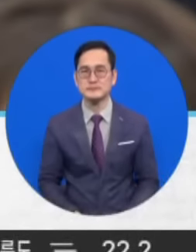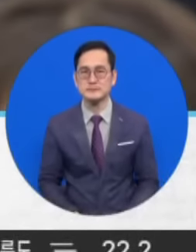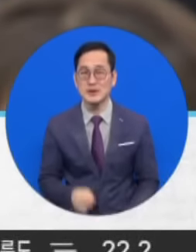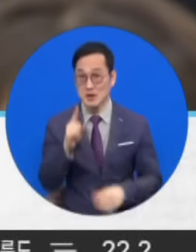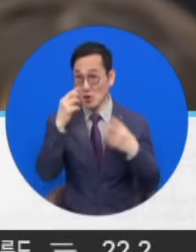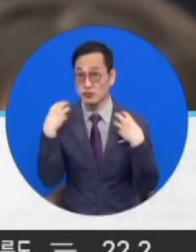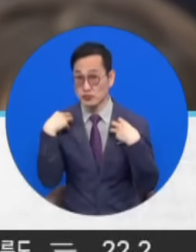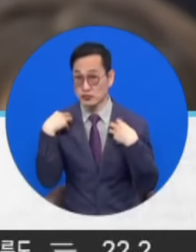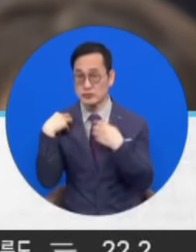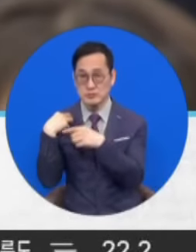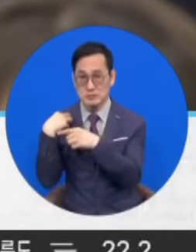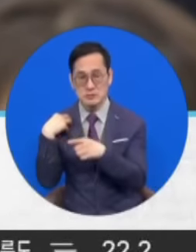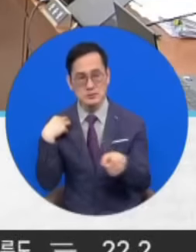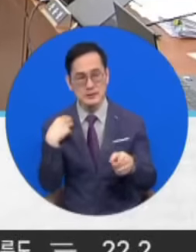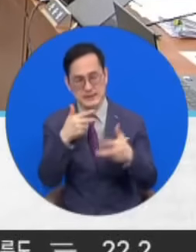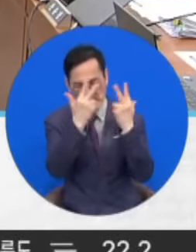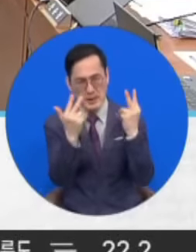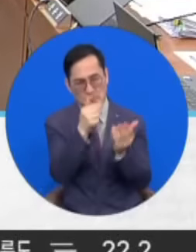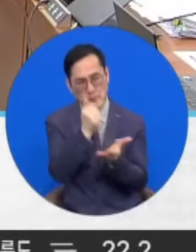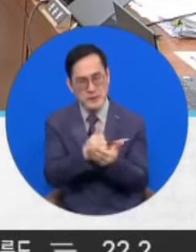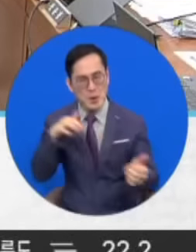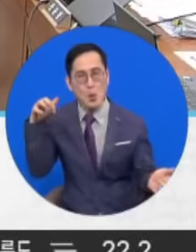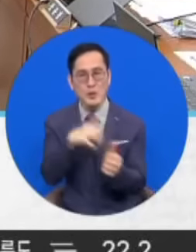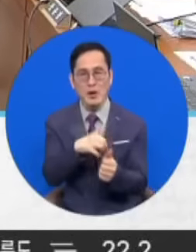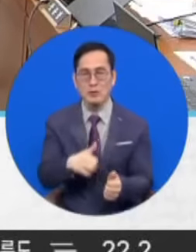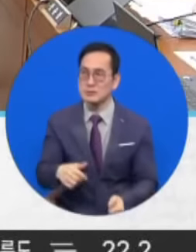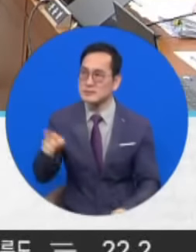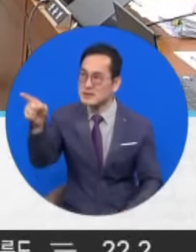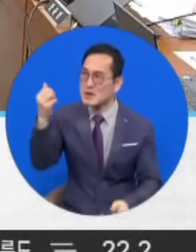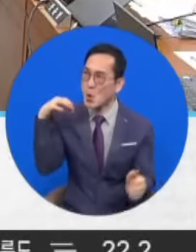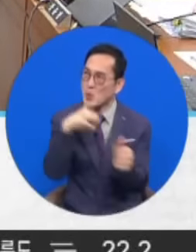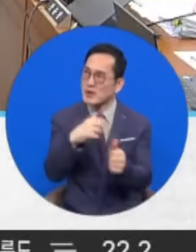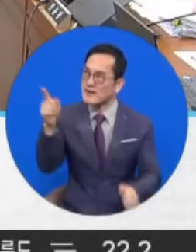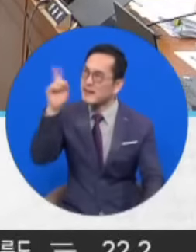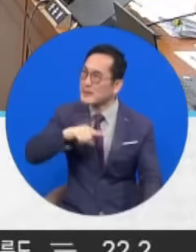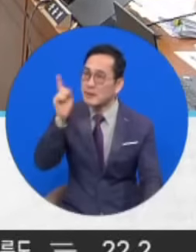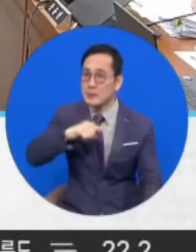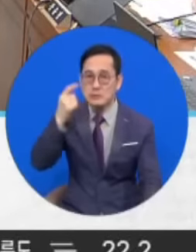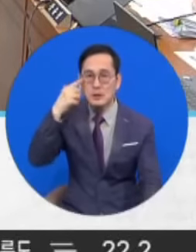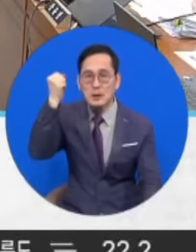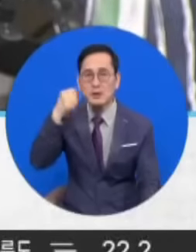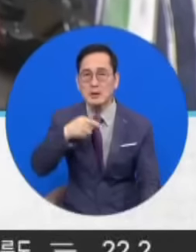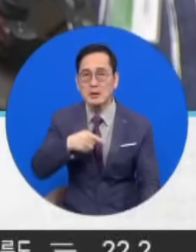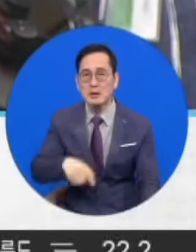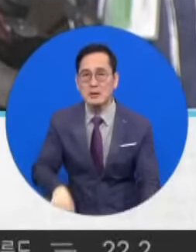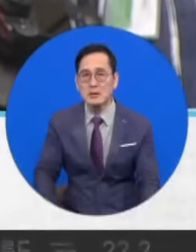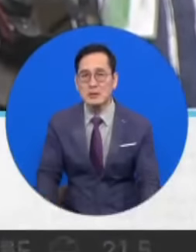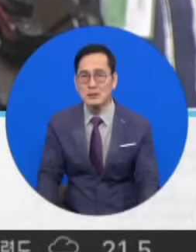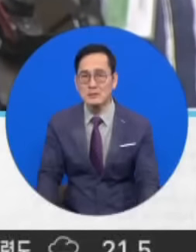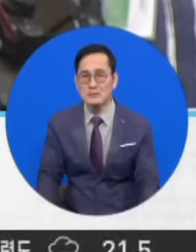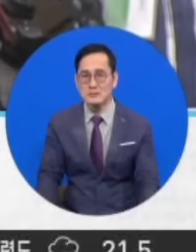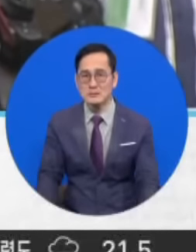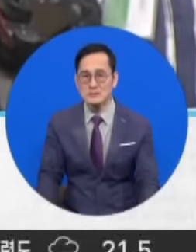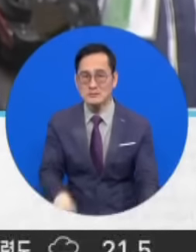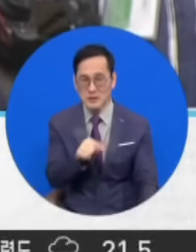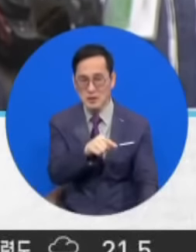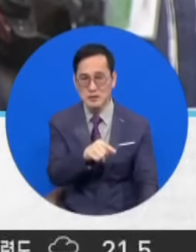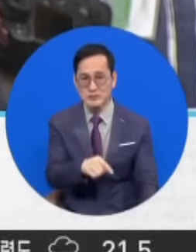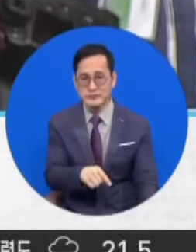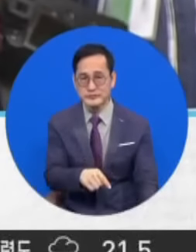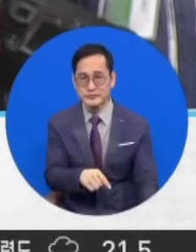대표의 어떤 범죄를 갖다가 계속적으로 공격하는 이제 그런 걸로 받아들이는 거예요. 그러니까 한쪽은 방탄을 하려는 거고 또 한쪽은